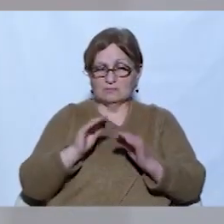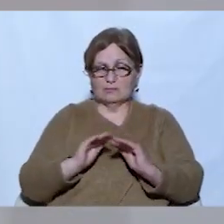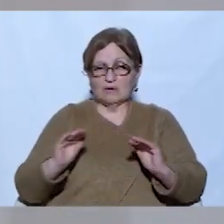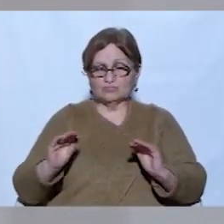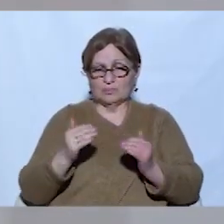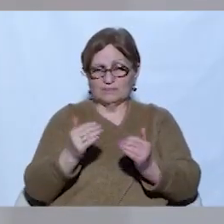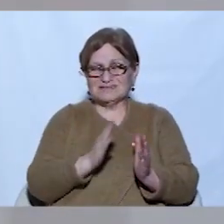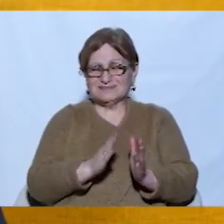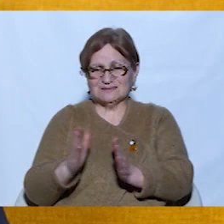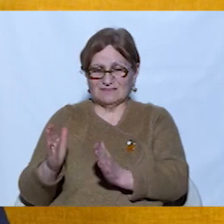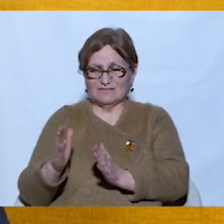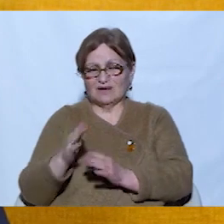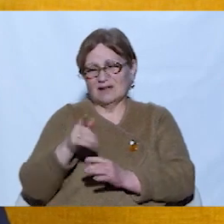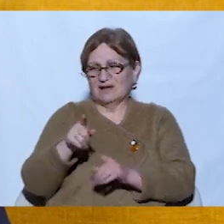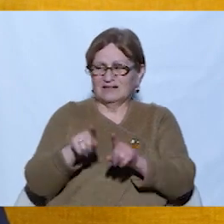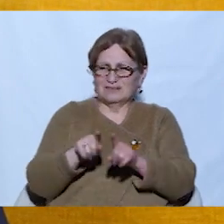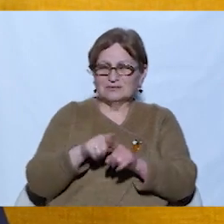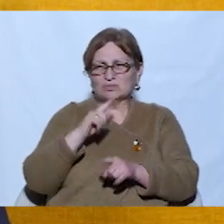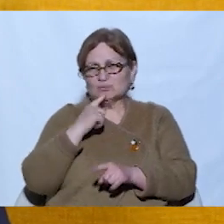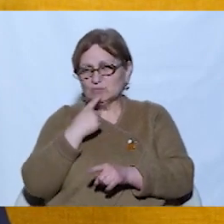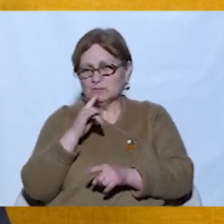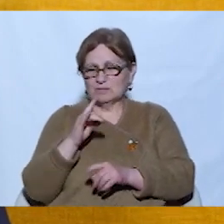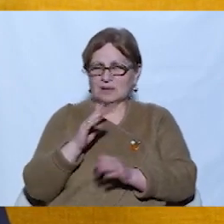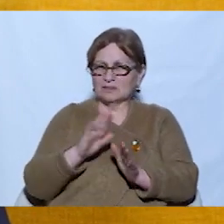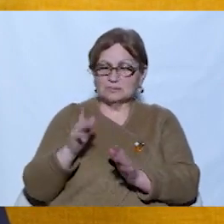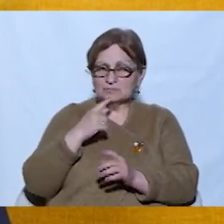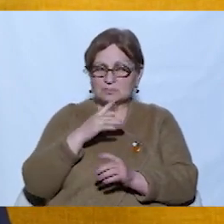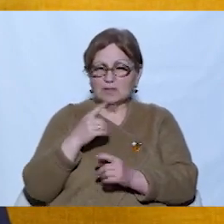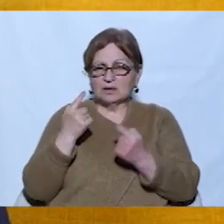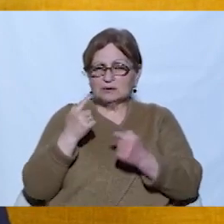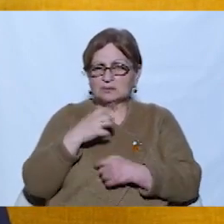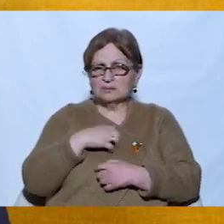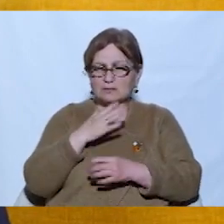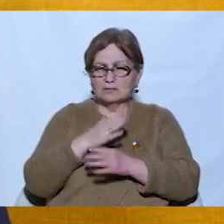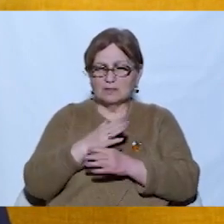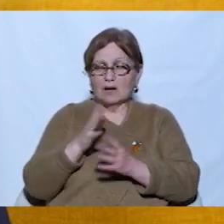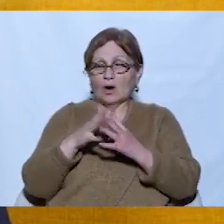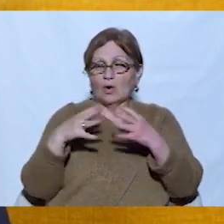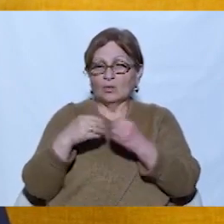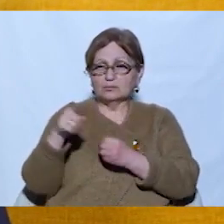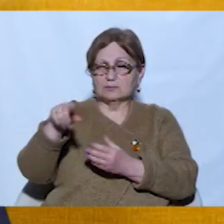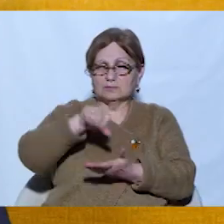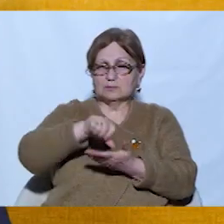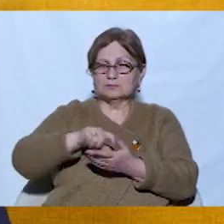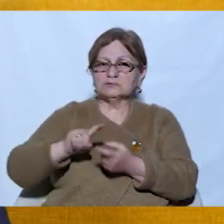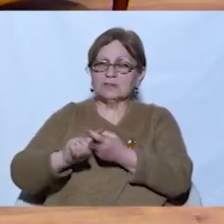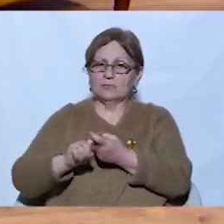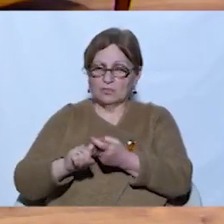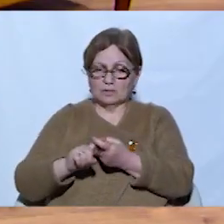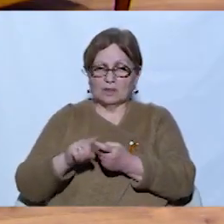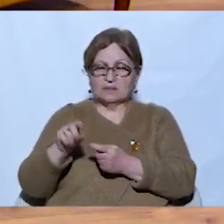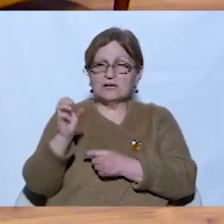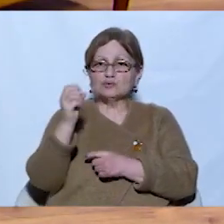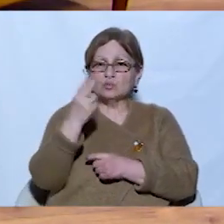გითხრათ. ანა, როდესაც საუბრობთ ბავშვების ქცევაზე, ზოგადად არ აქვს მნიშვნელობა, ეს იქნება რთული თუ არა რთული. ძალიან დიდი მნიშვნელობა აქვს